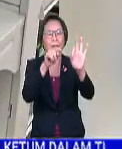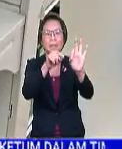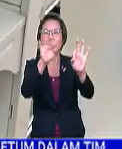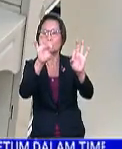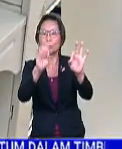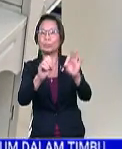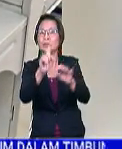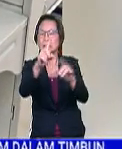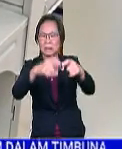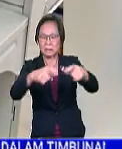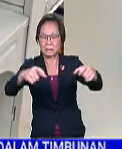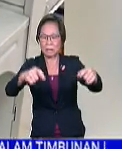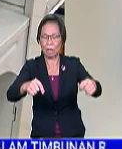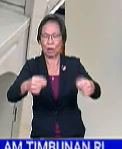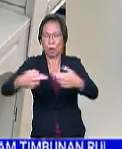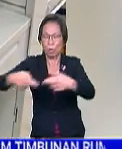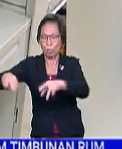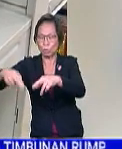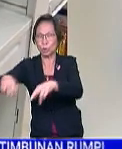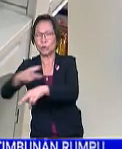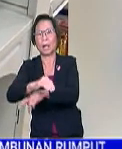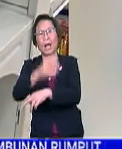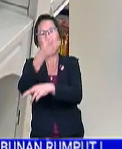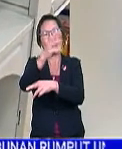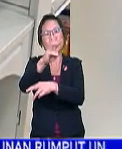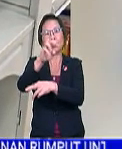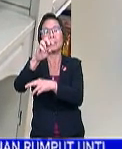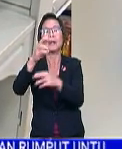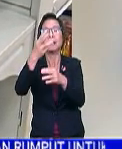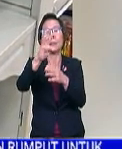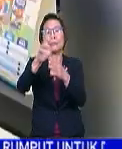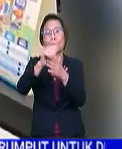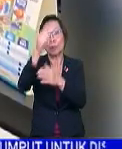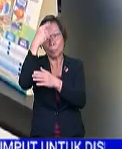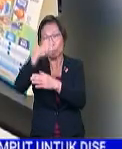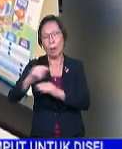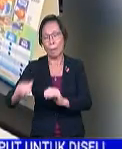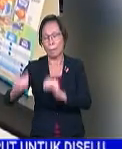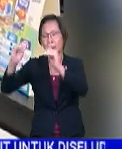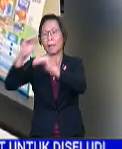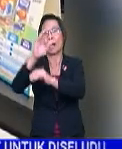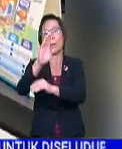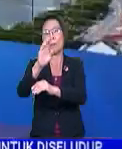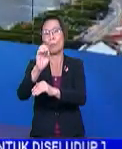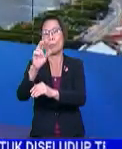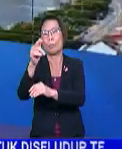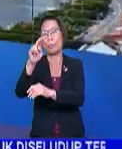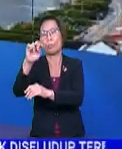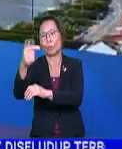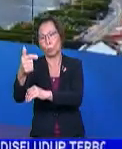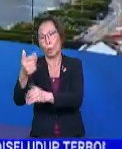setiap satu bagi peringkat runcit manakala RM16 pula bagi peringkat borong.